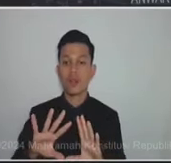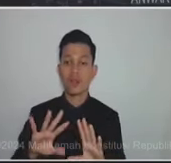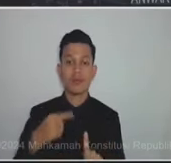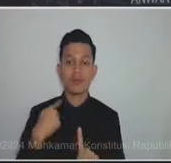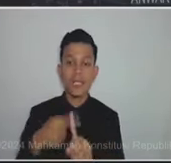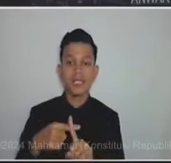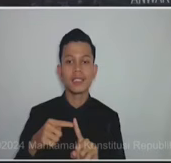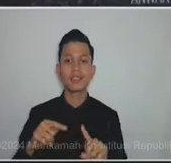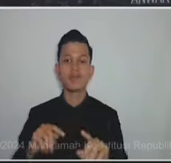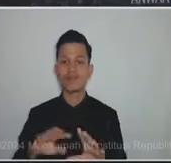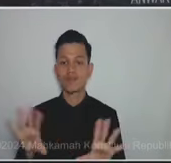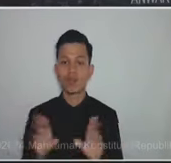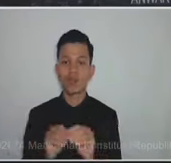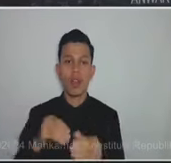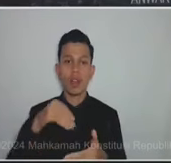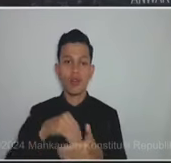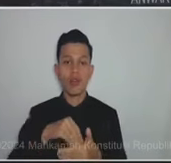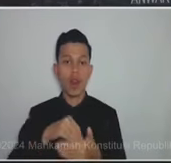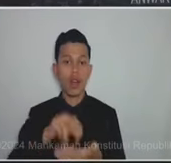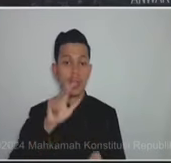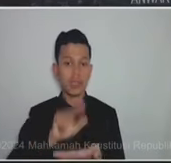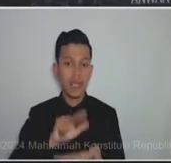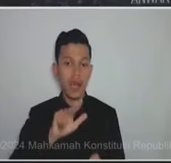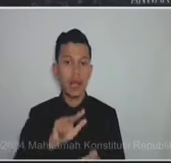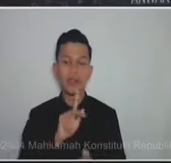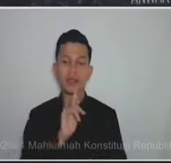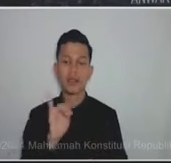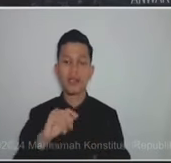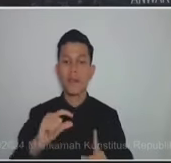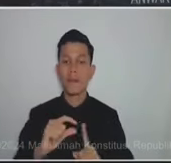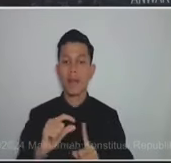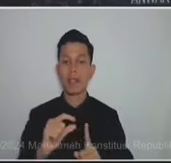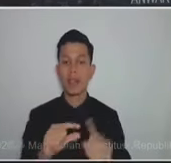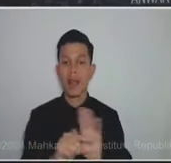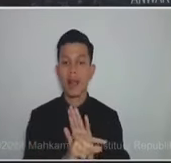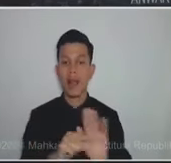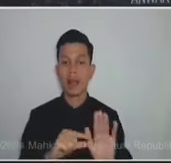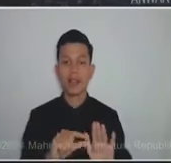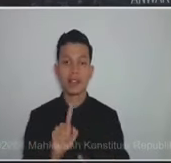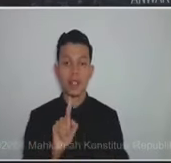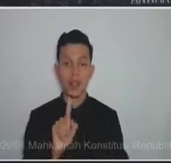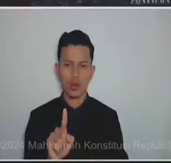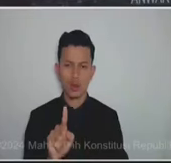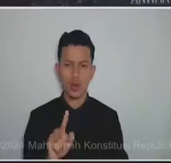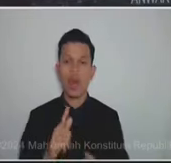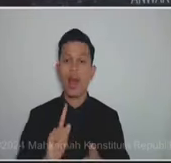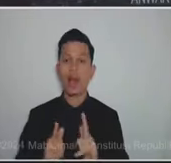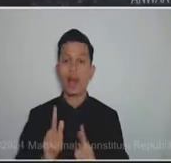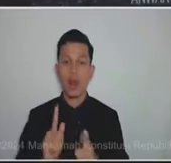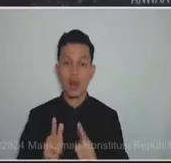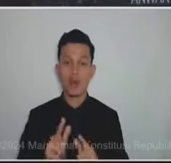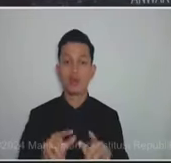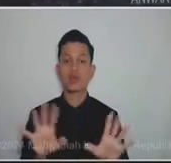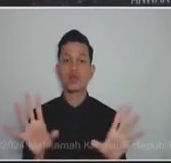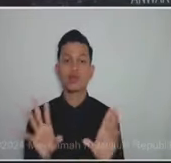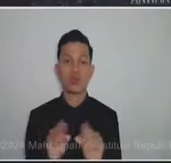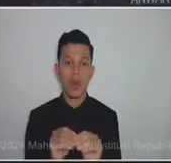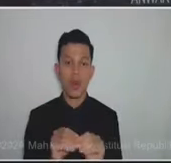perolehan suara sah sebagaimana dimaksud pada ayat 1 jika